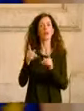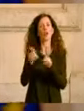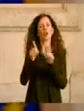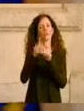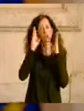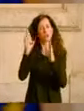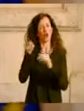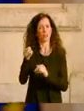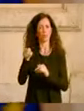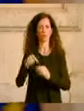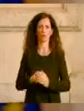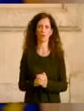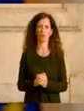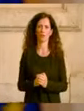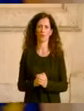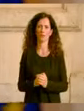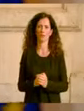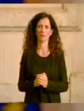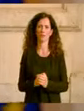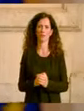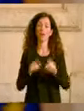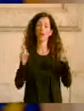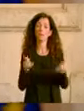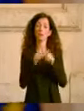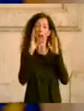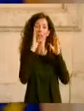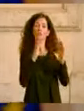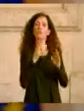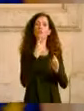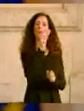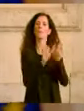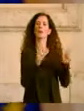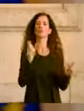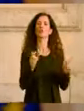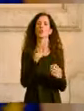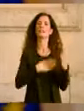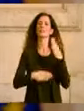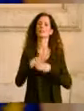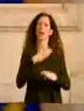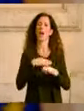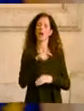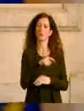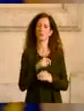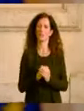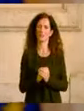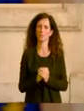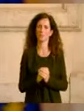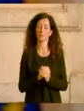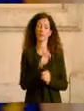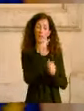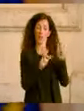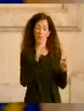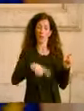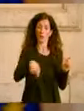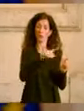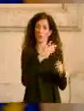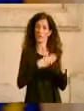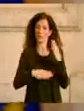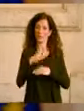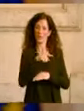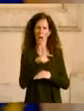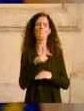attenzione abbiamo dedicato anche alle persone con disabilità. Abbiamo previsto per loro qualche specifica